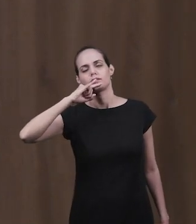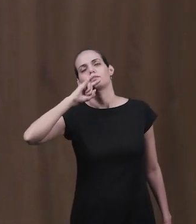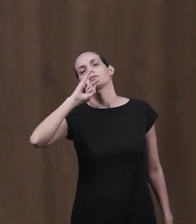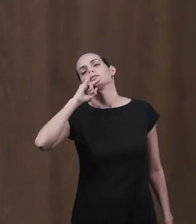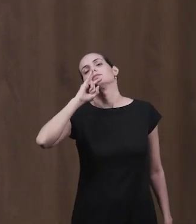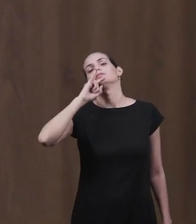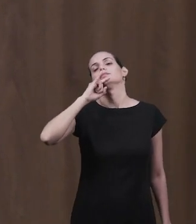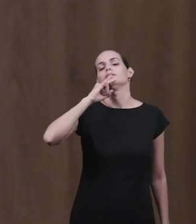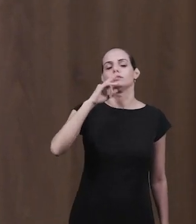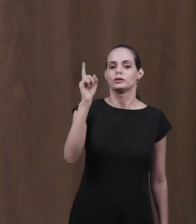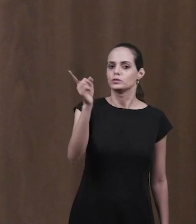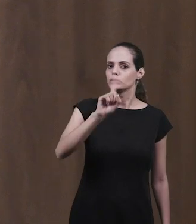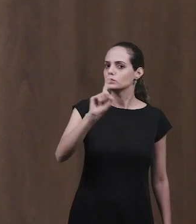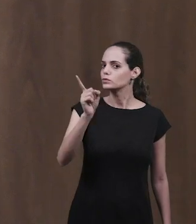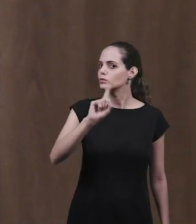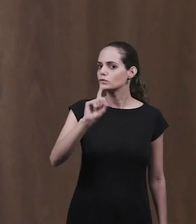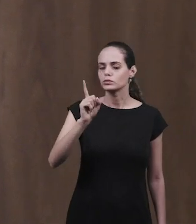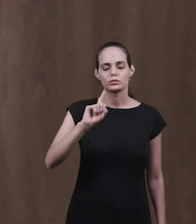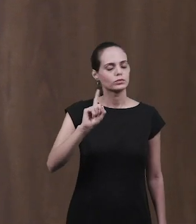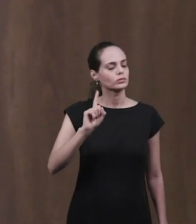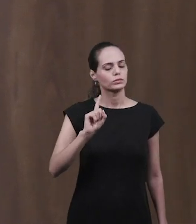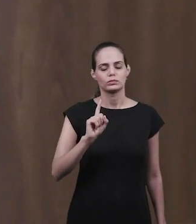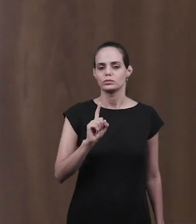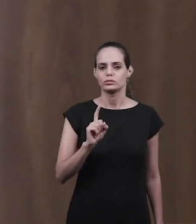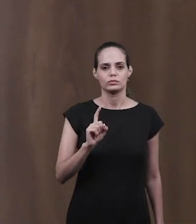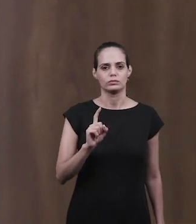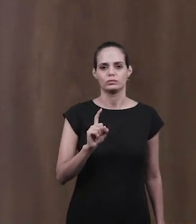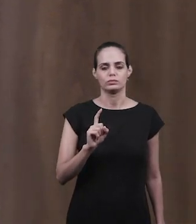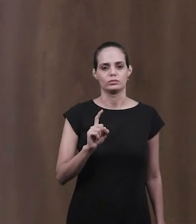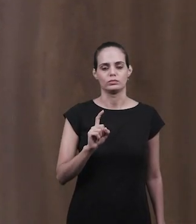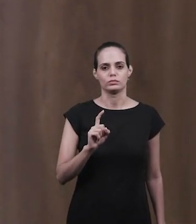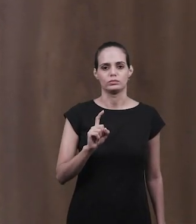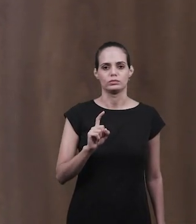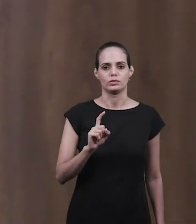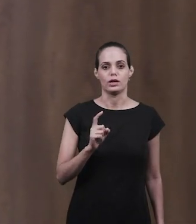passait n'était aucun